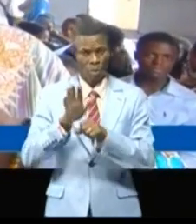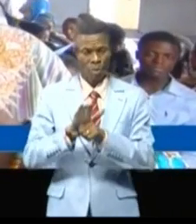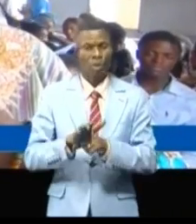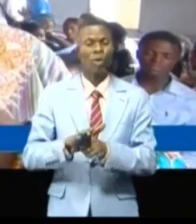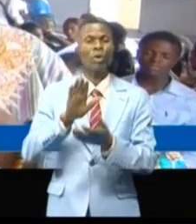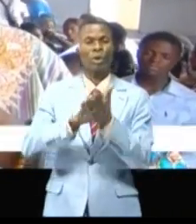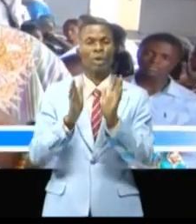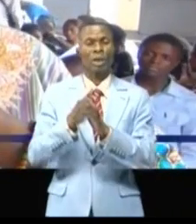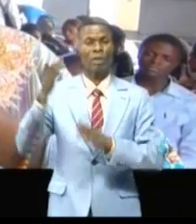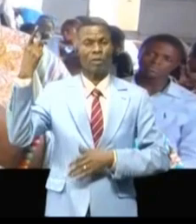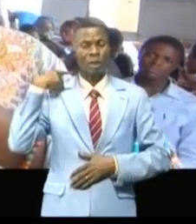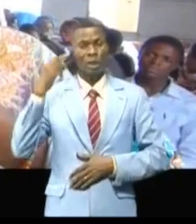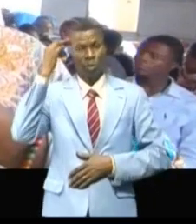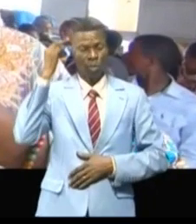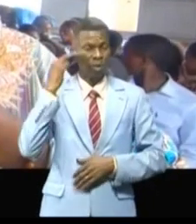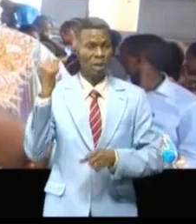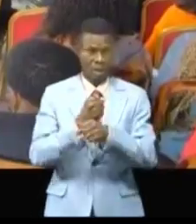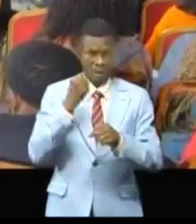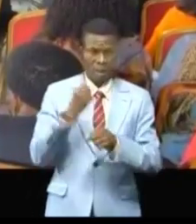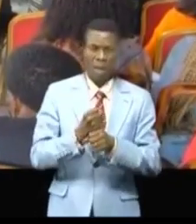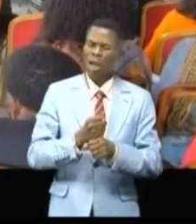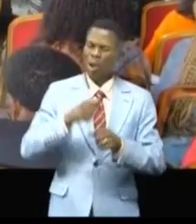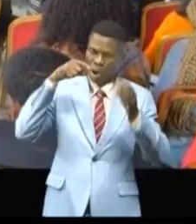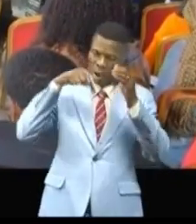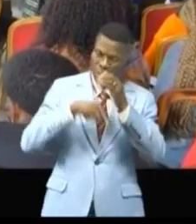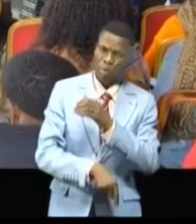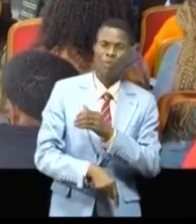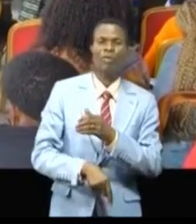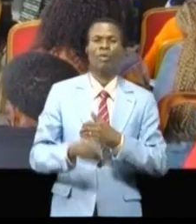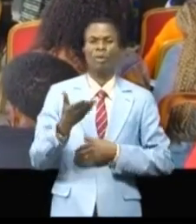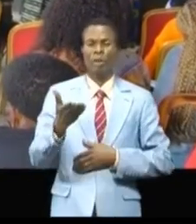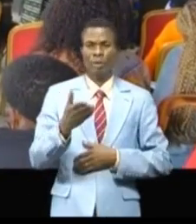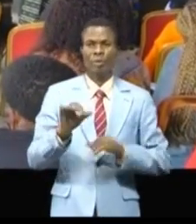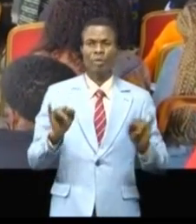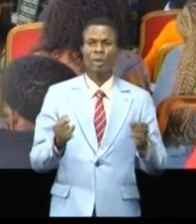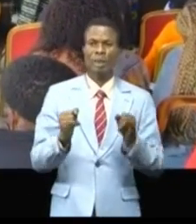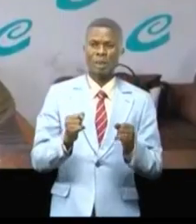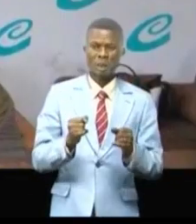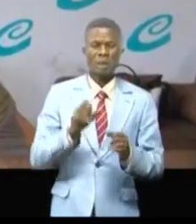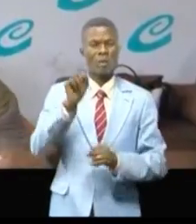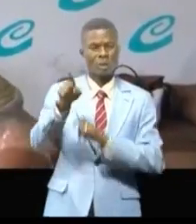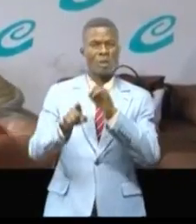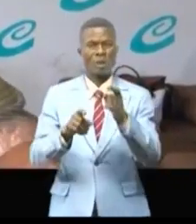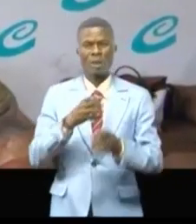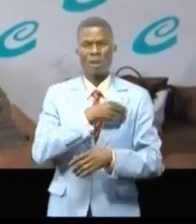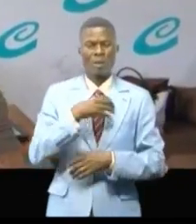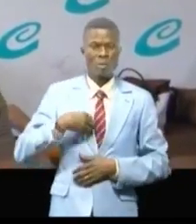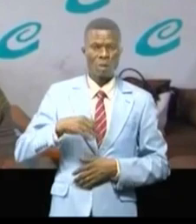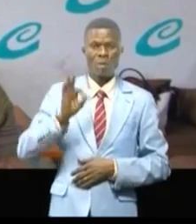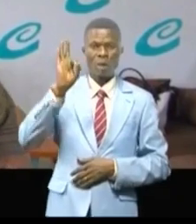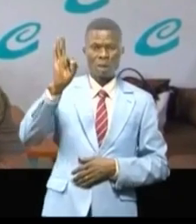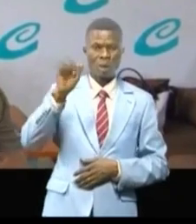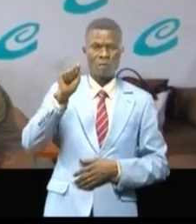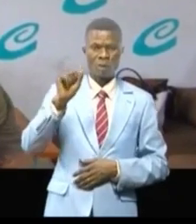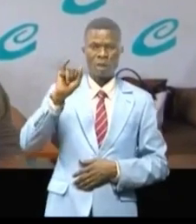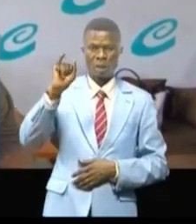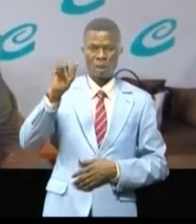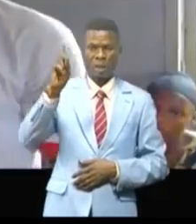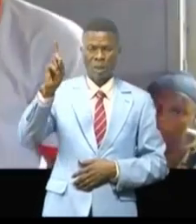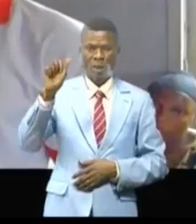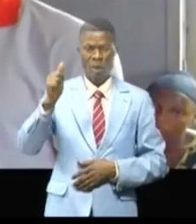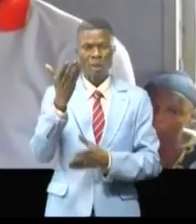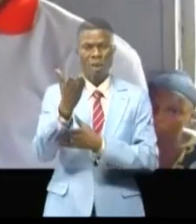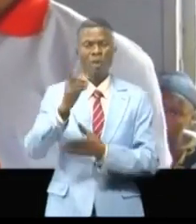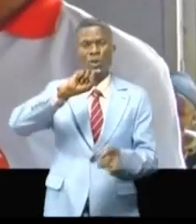élues et il faut un travail de fond. À travers le jeu et autres détentes, Faïda Mwangiloa les a amenés au